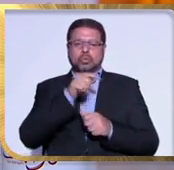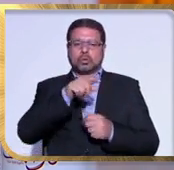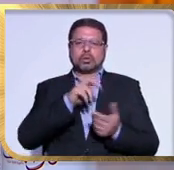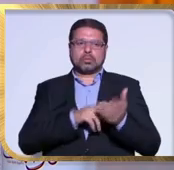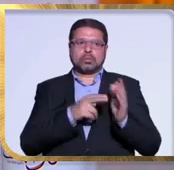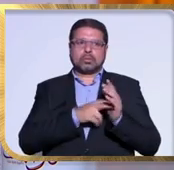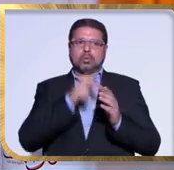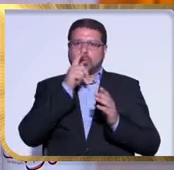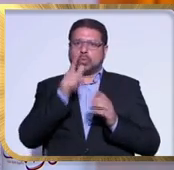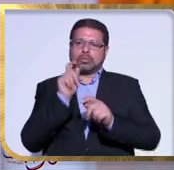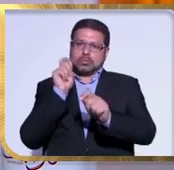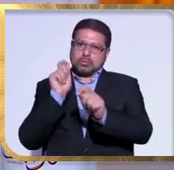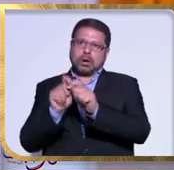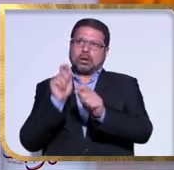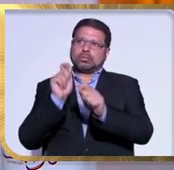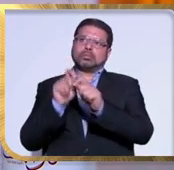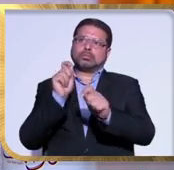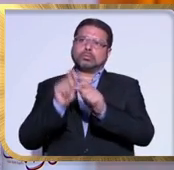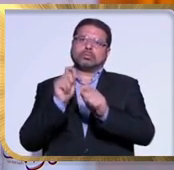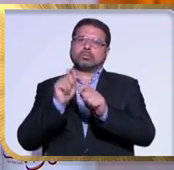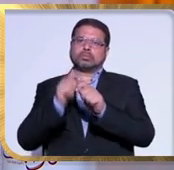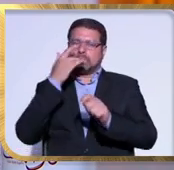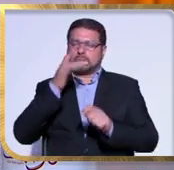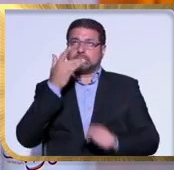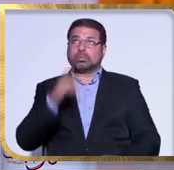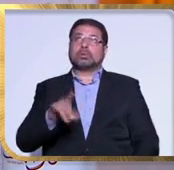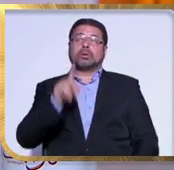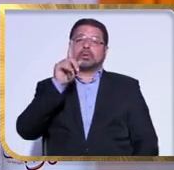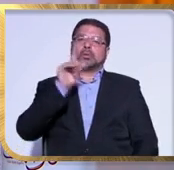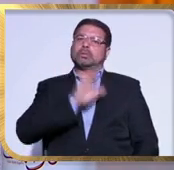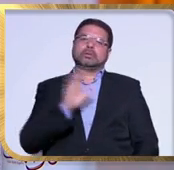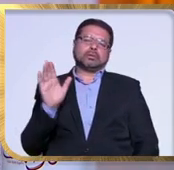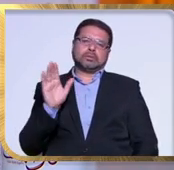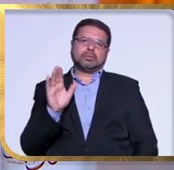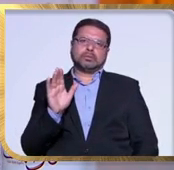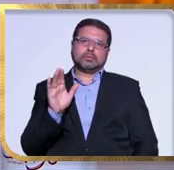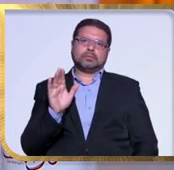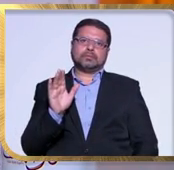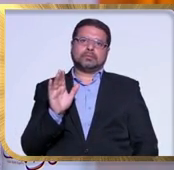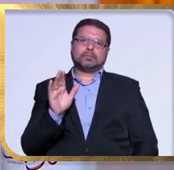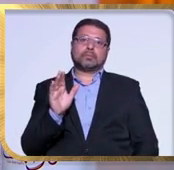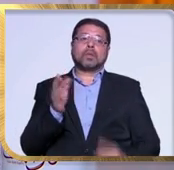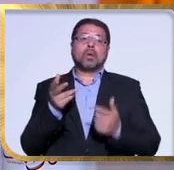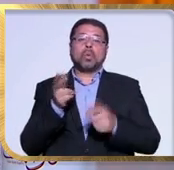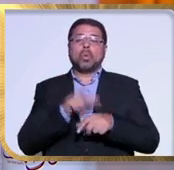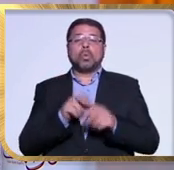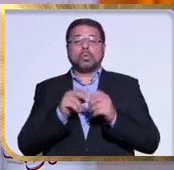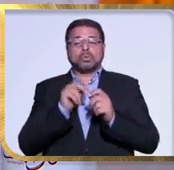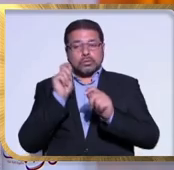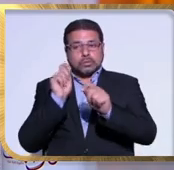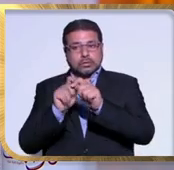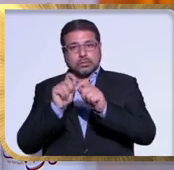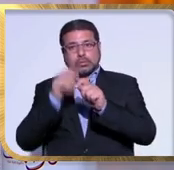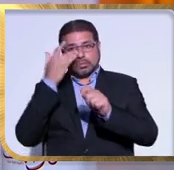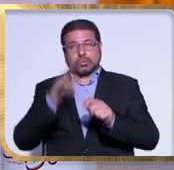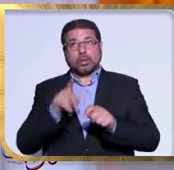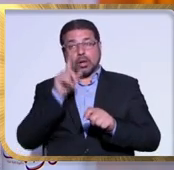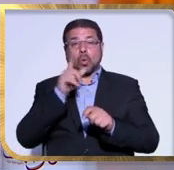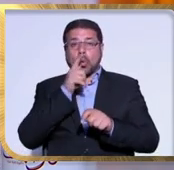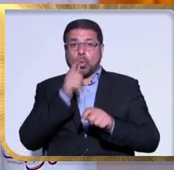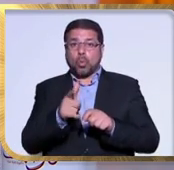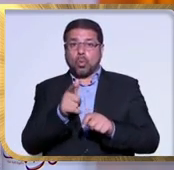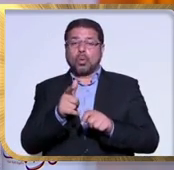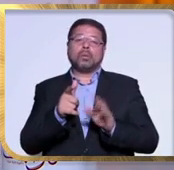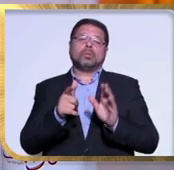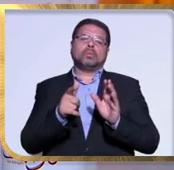الحاله النصيحه الخالصه لوجه الله تعالى وب بتنصحي لوجه الله